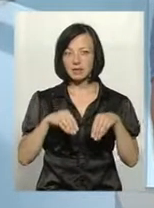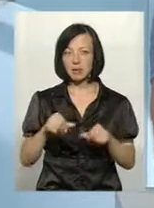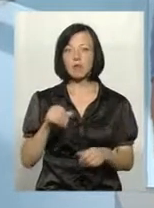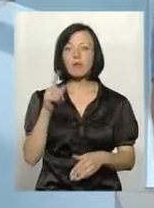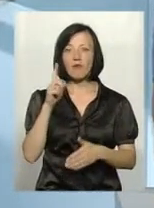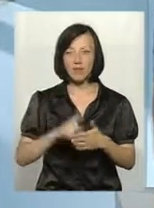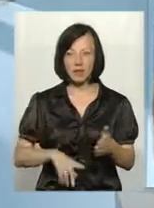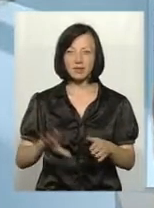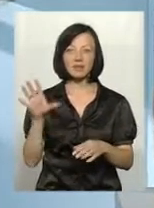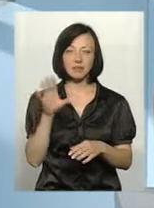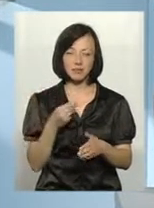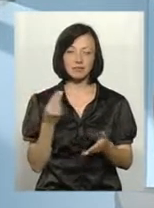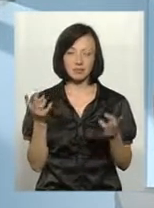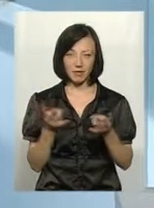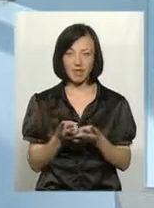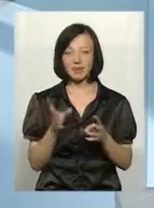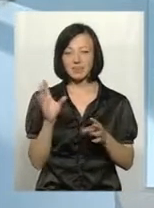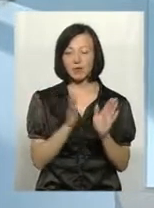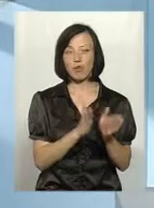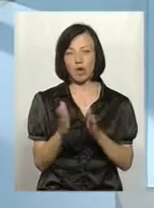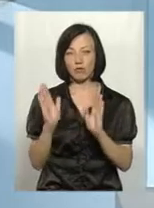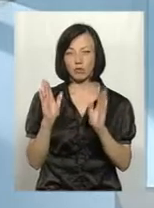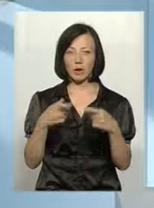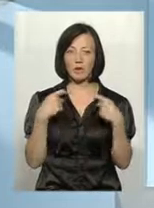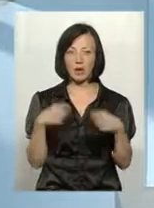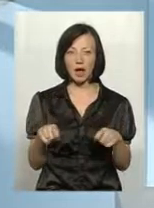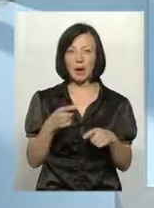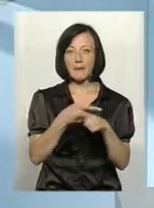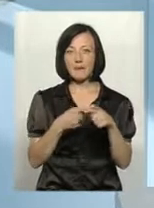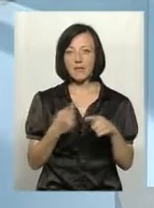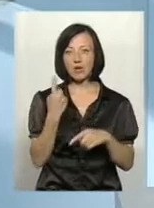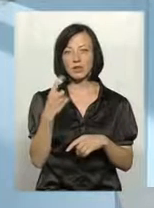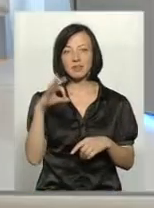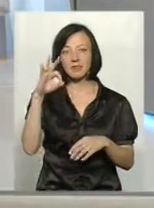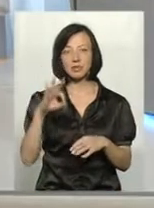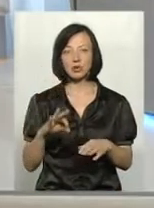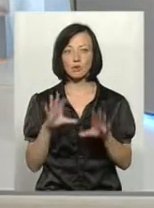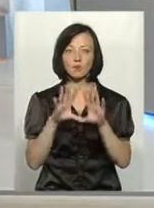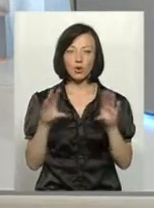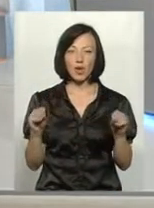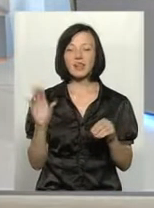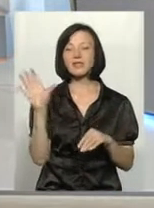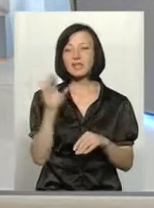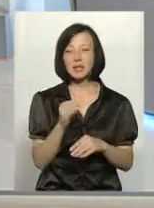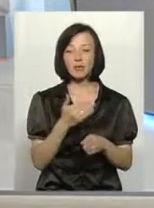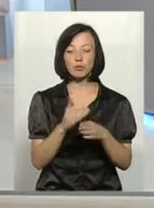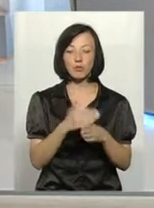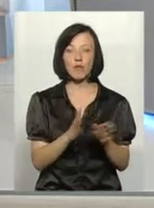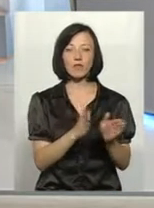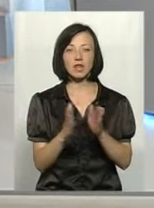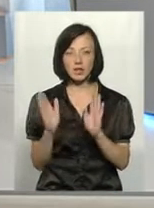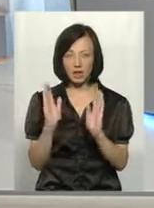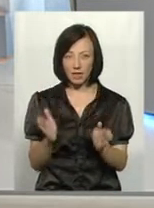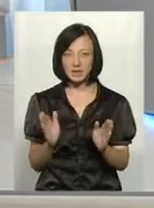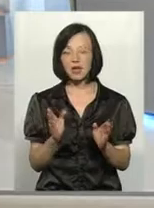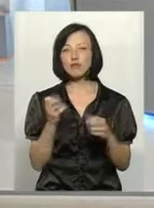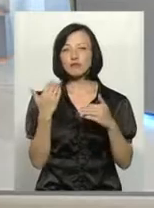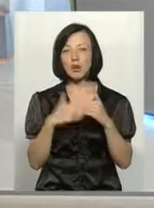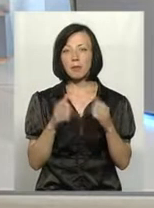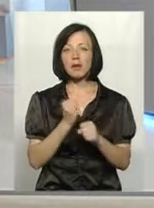зразу ж все стане на свої місця. І в нас знову ж буде продажа пів або 1% всього-навсього, і все помаленьку владнається, розумієте? І ті, що